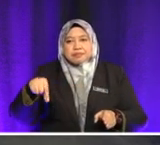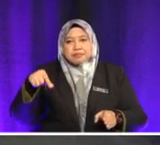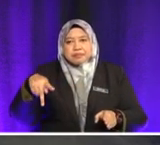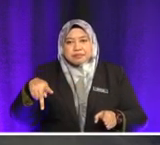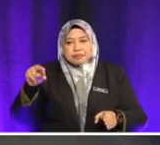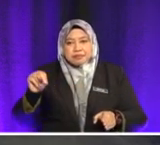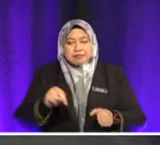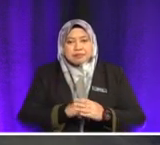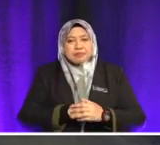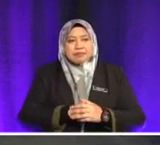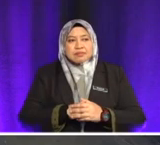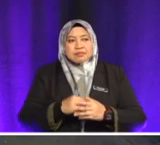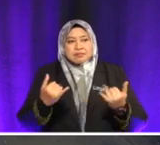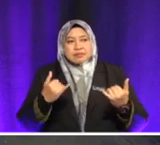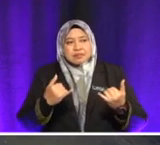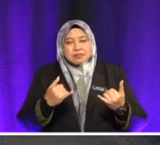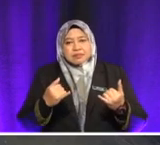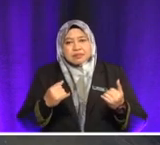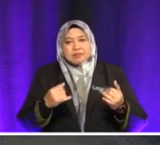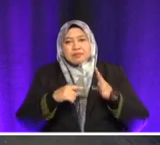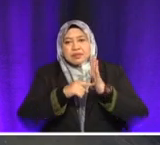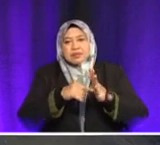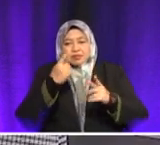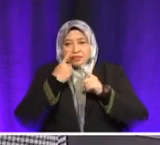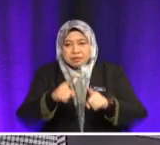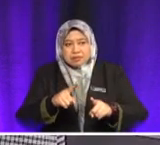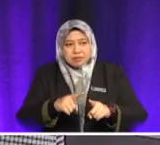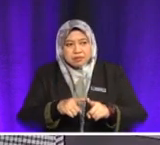mungkin kita beli Tunjukkan nah jawabannya Bagaimana